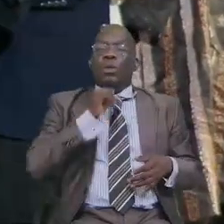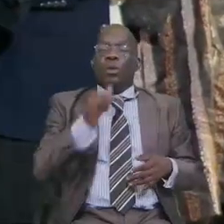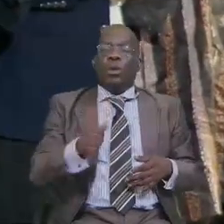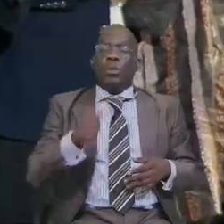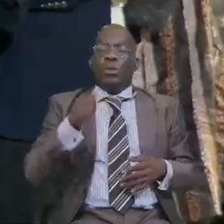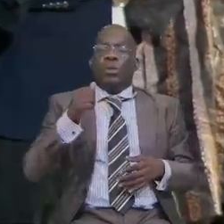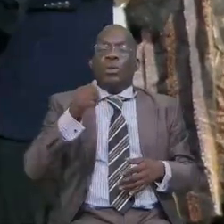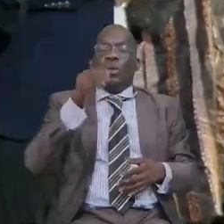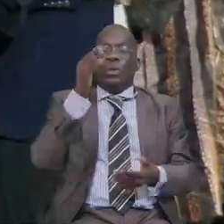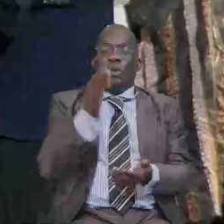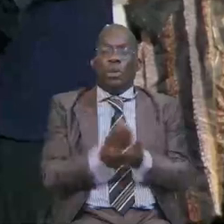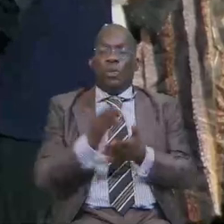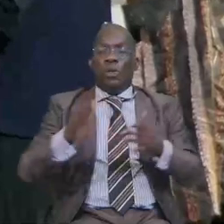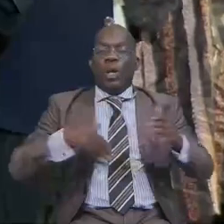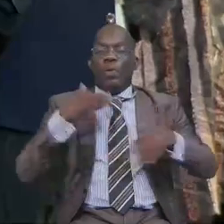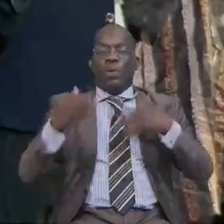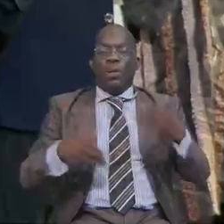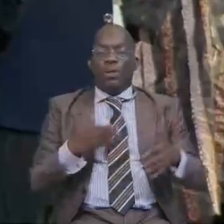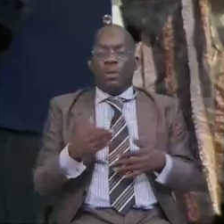un bonheur infini.